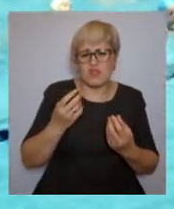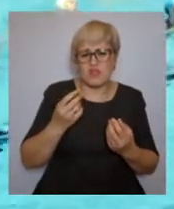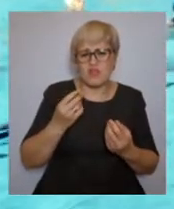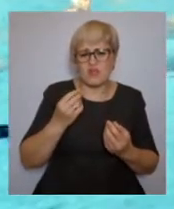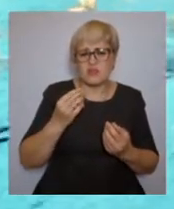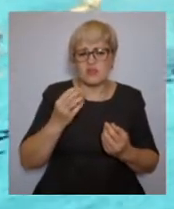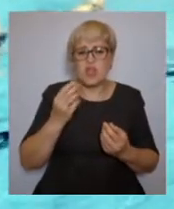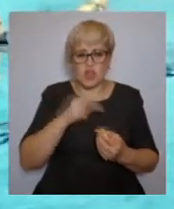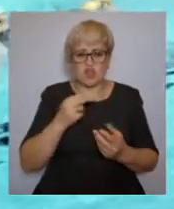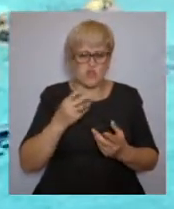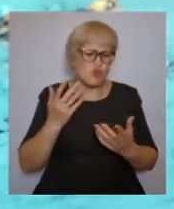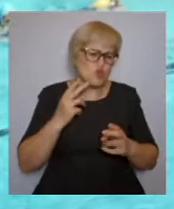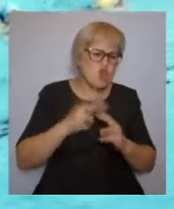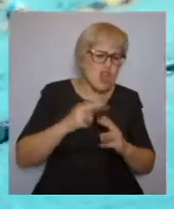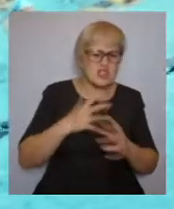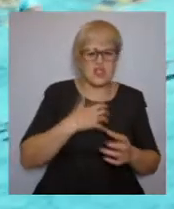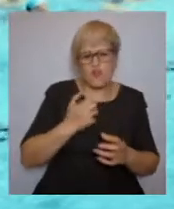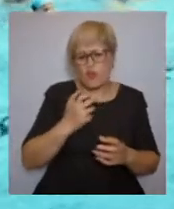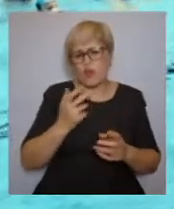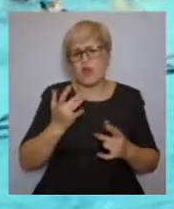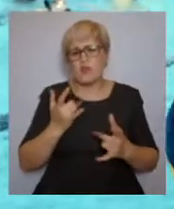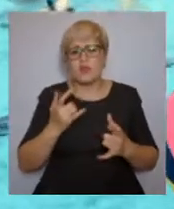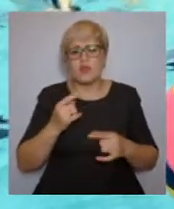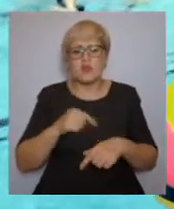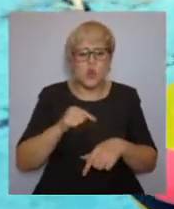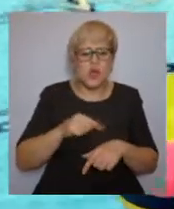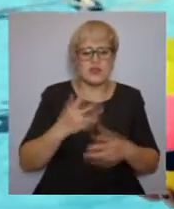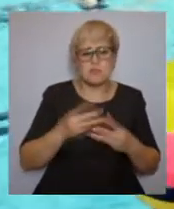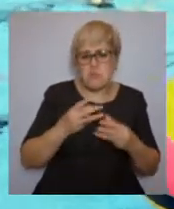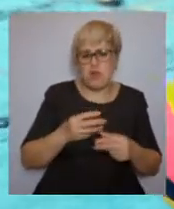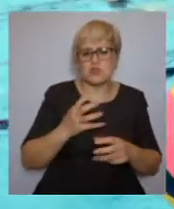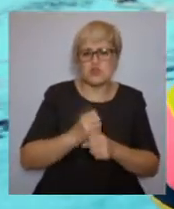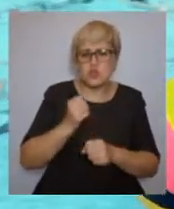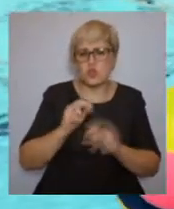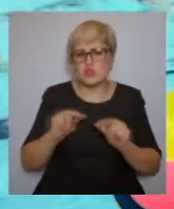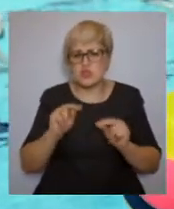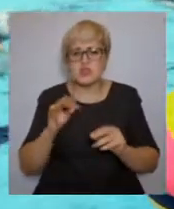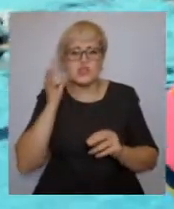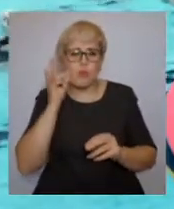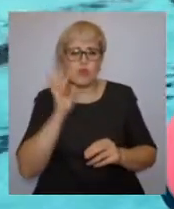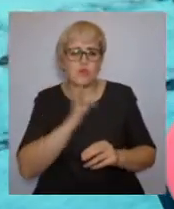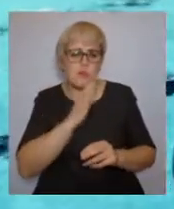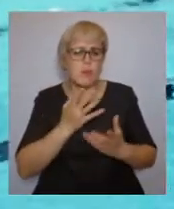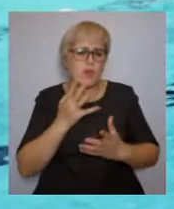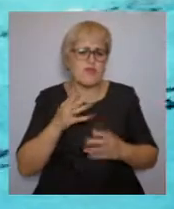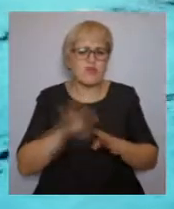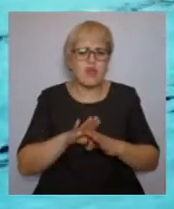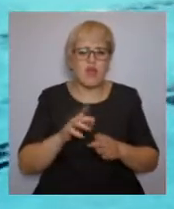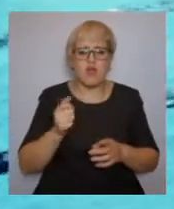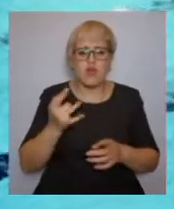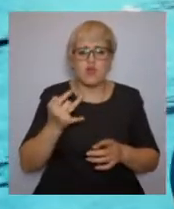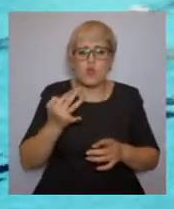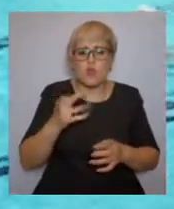строгость тренера их забота мамы наверное такая гармония приходит только с серьезным жизненным опытом с пониманием того что без